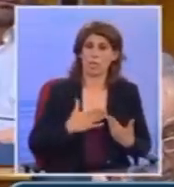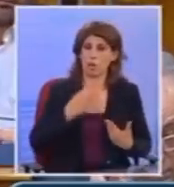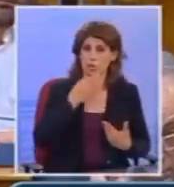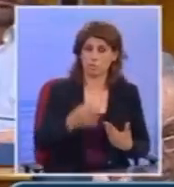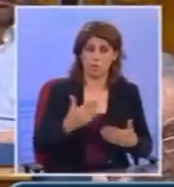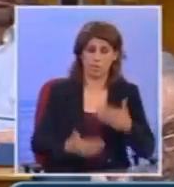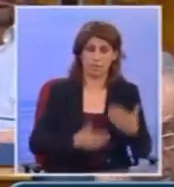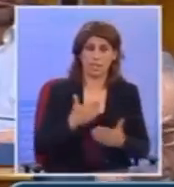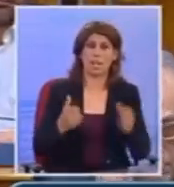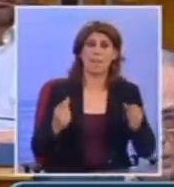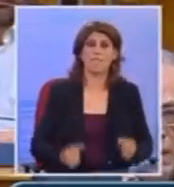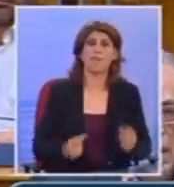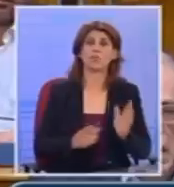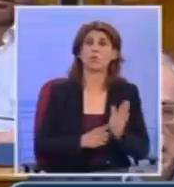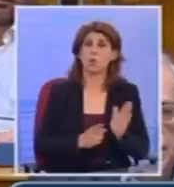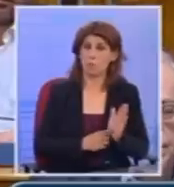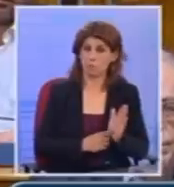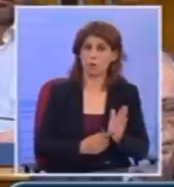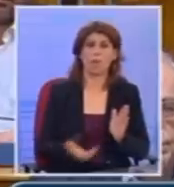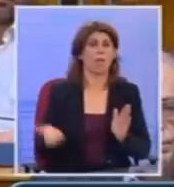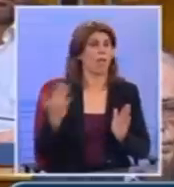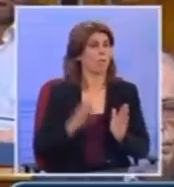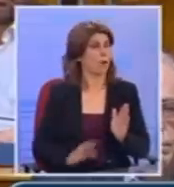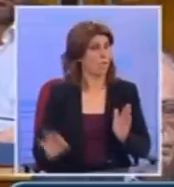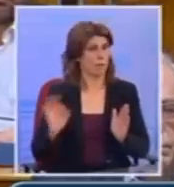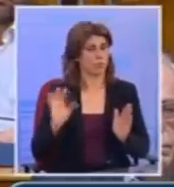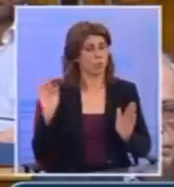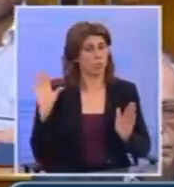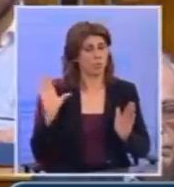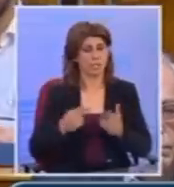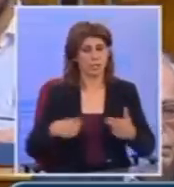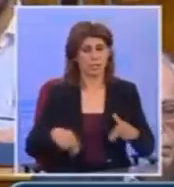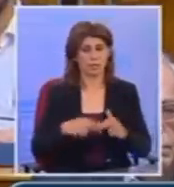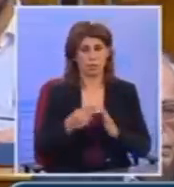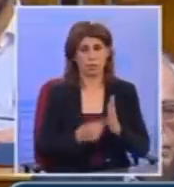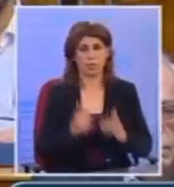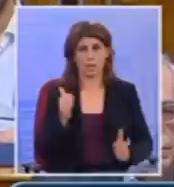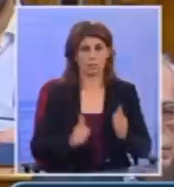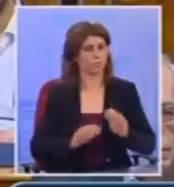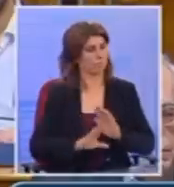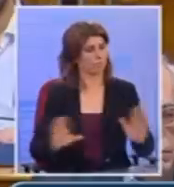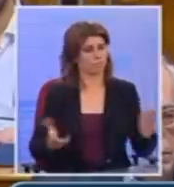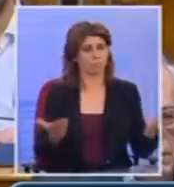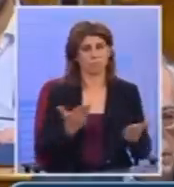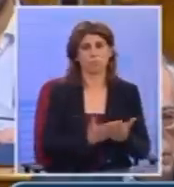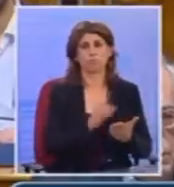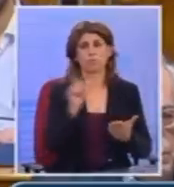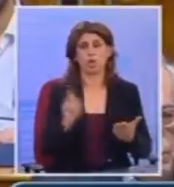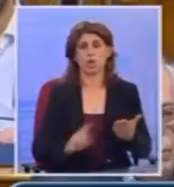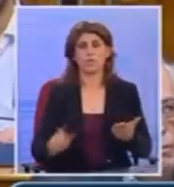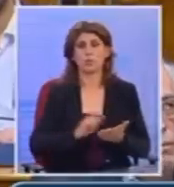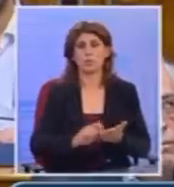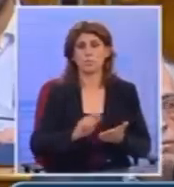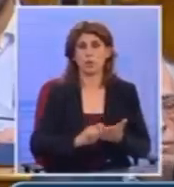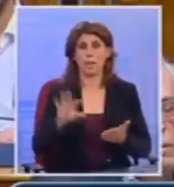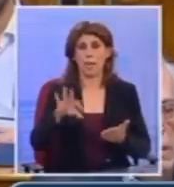διαδικασία έγινε βάσει του νόμου. Δεν προβλέπονταν ούτε συμβούλιο κρίσης ούτε διαγωνισμός, απλώς κατάθεση βιογραφικού σημειώματος